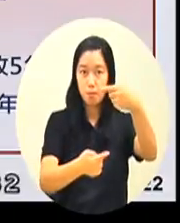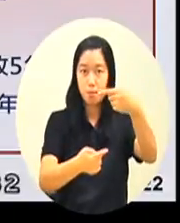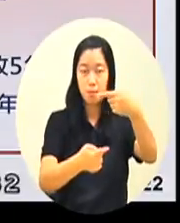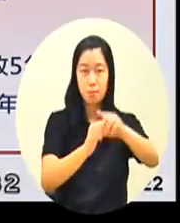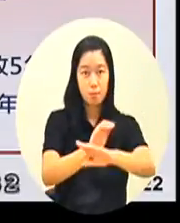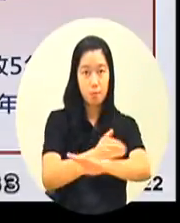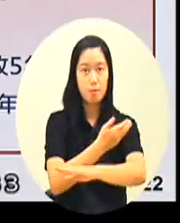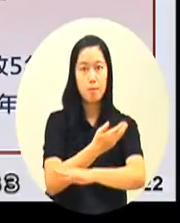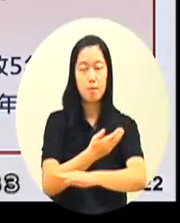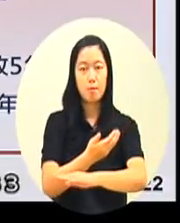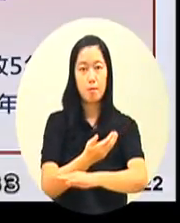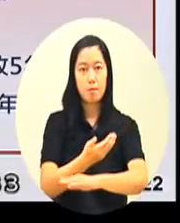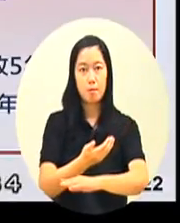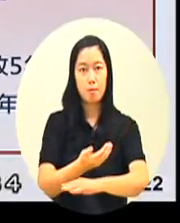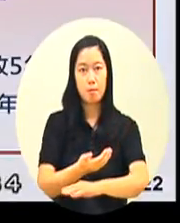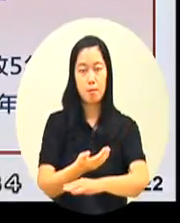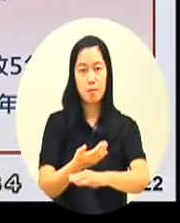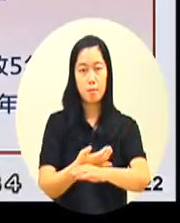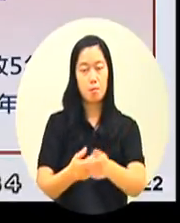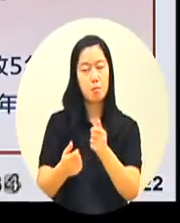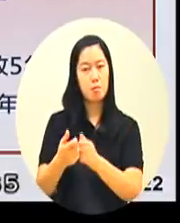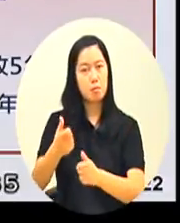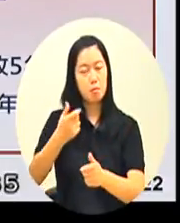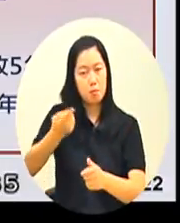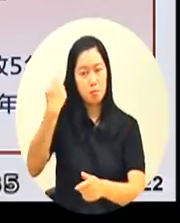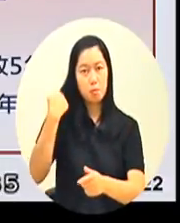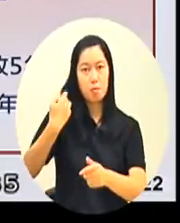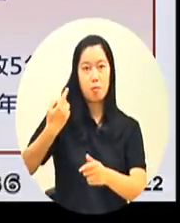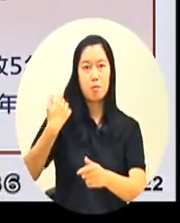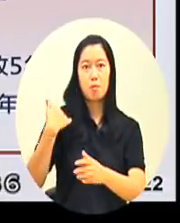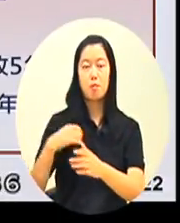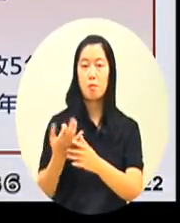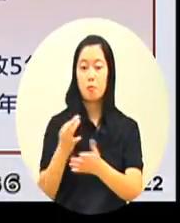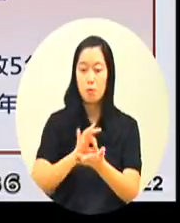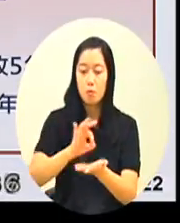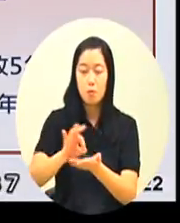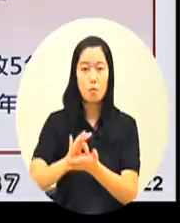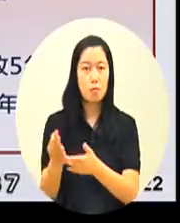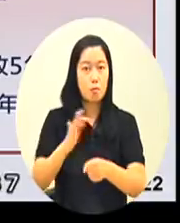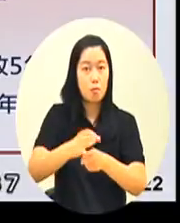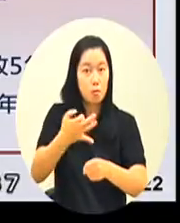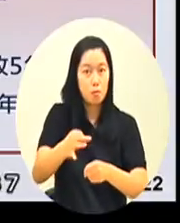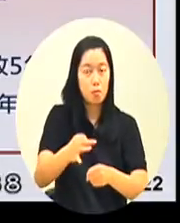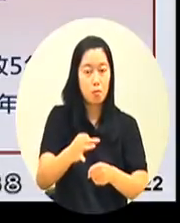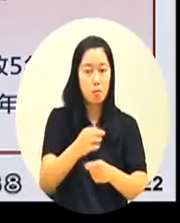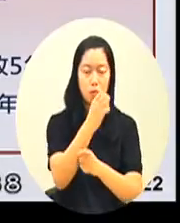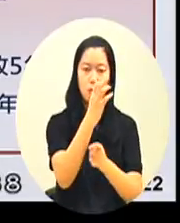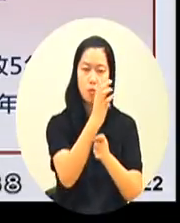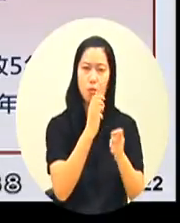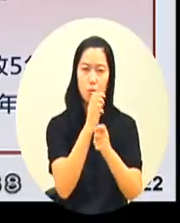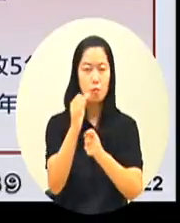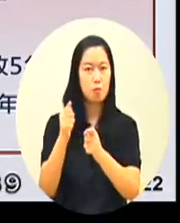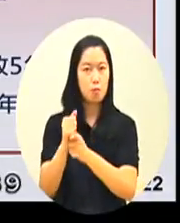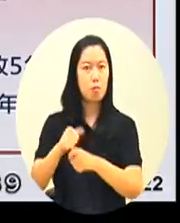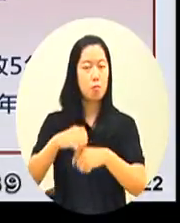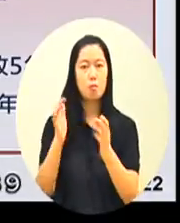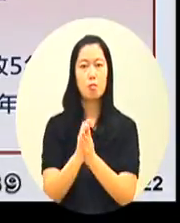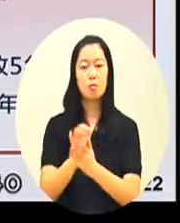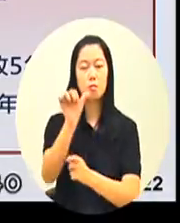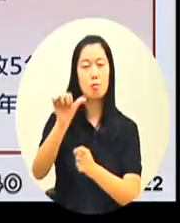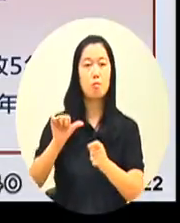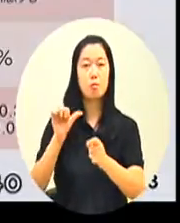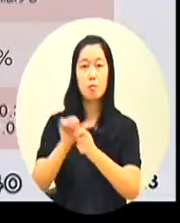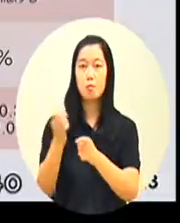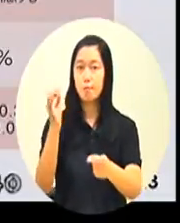基准，往前追收5年的使用补偿金。以前不管你用50年、40年，我们就只开征5年的补偿金。